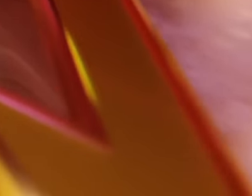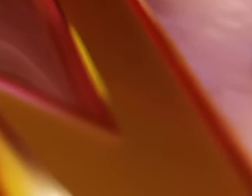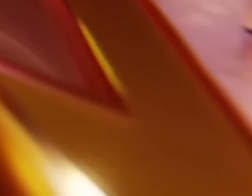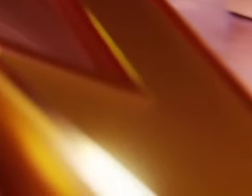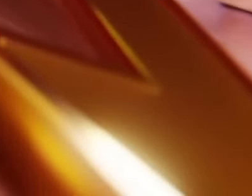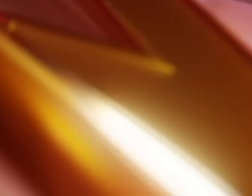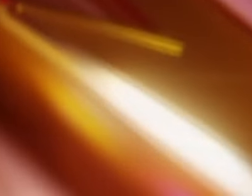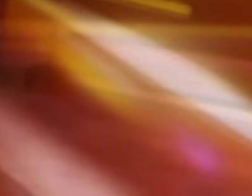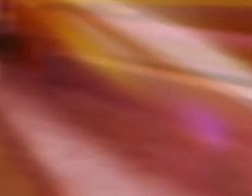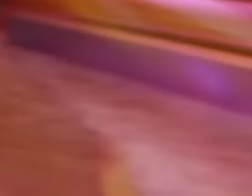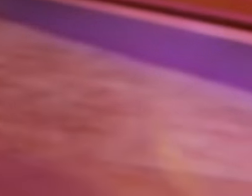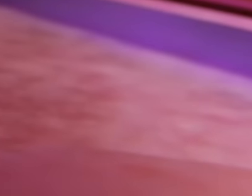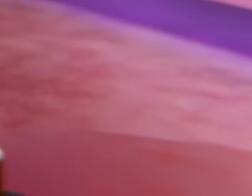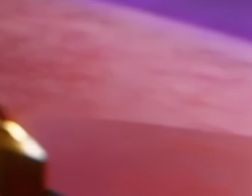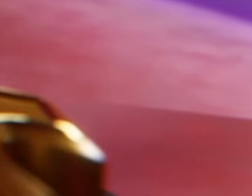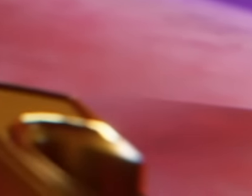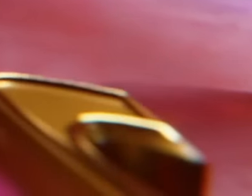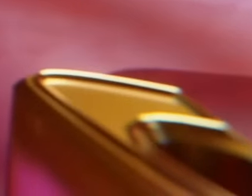ya